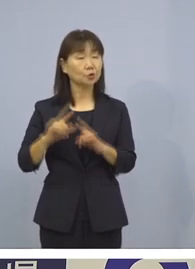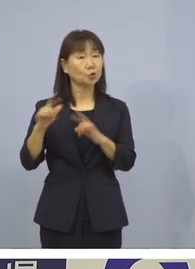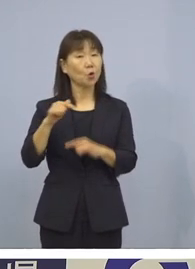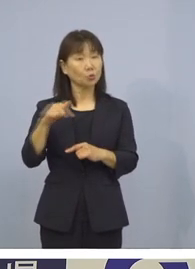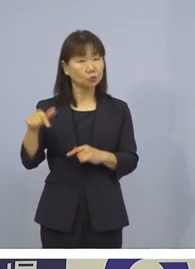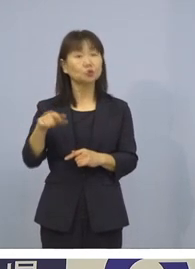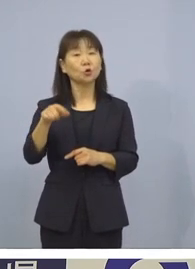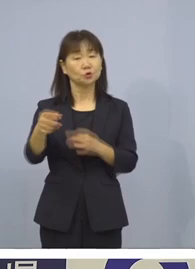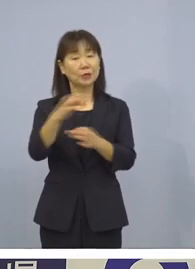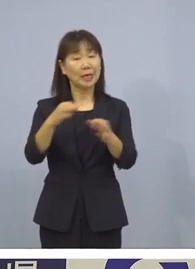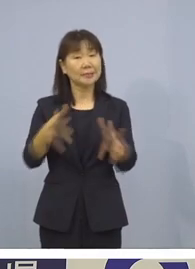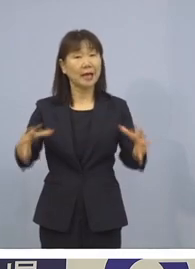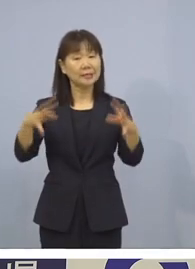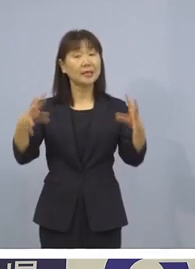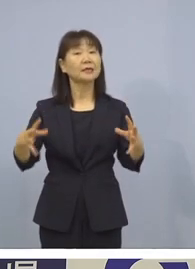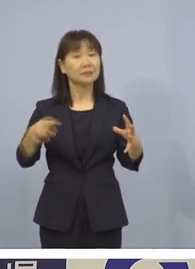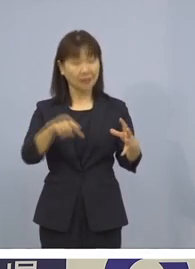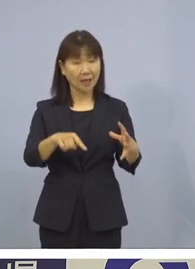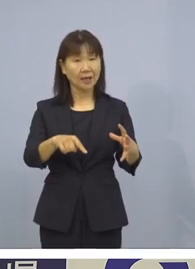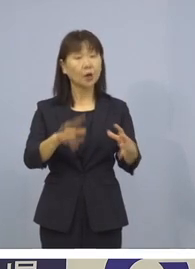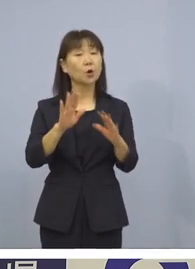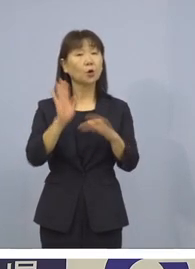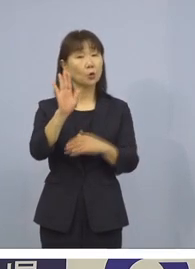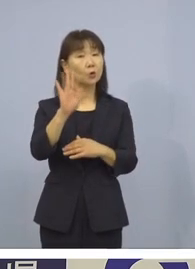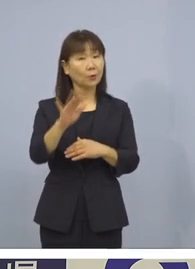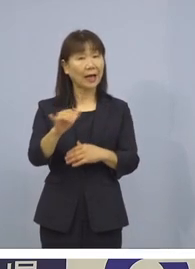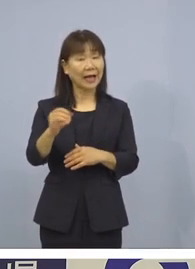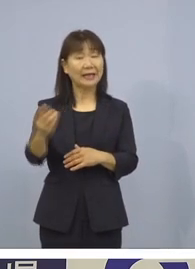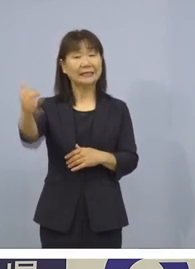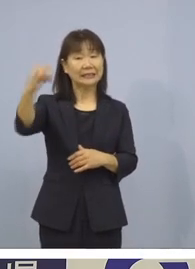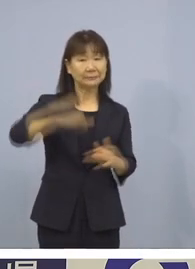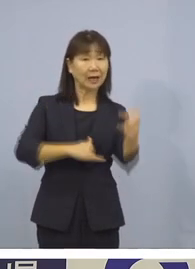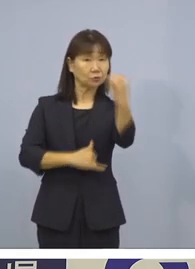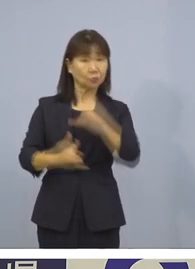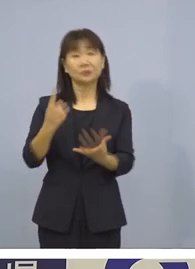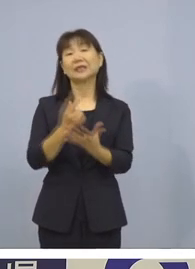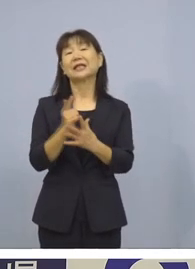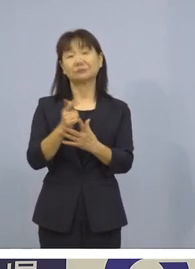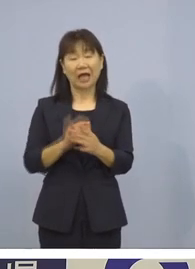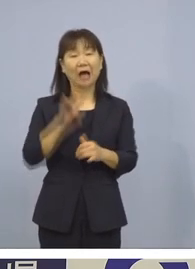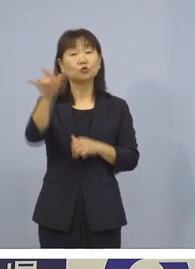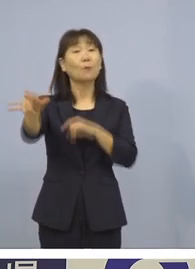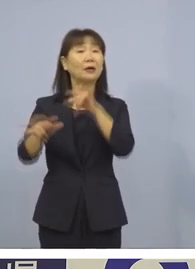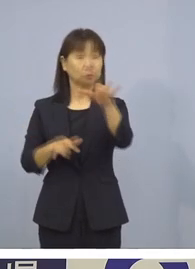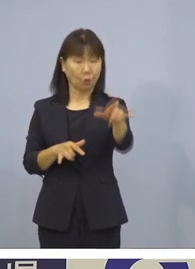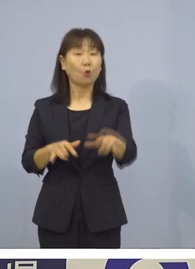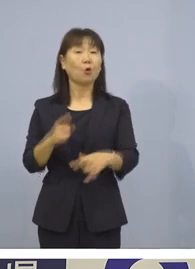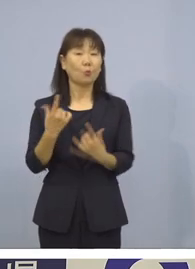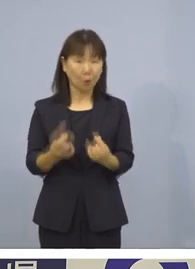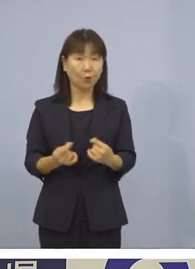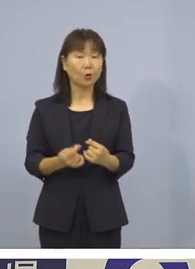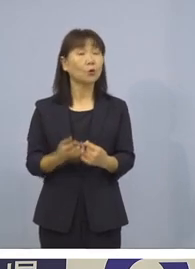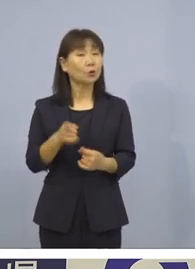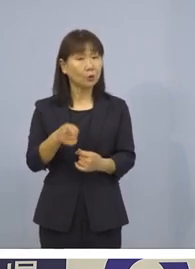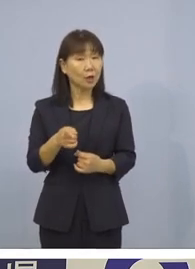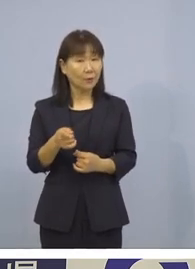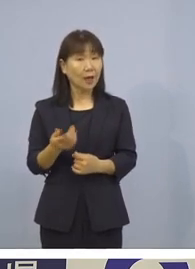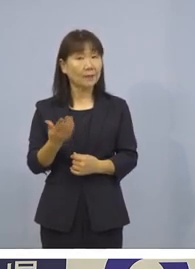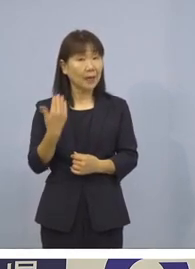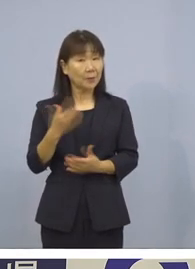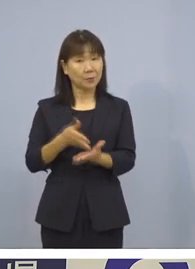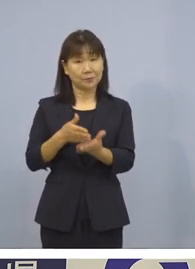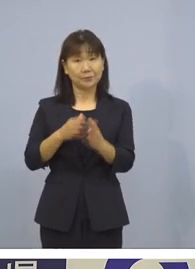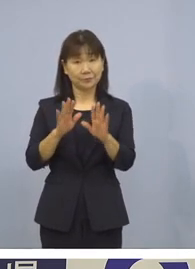圏で今度はインバウンドだけじゃなくてアウトバウンド、でこれも前も申し上げましたが、まあ、こういったことをどんど